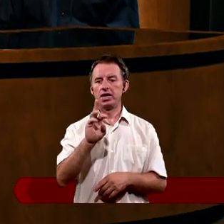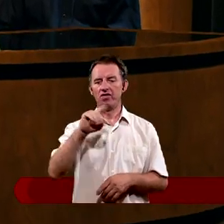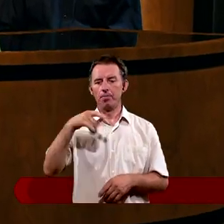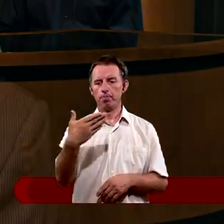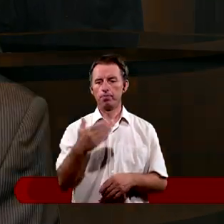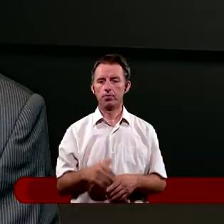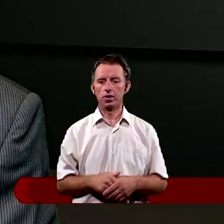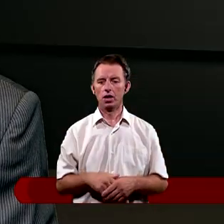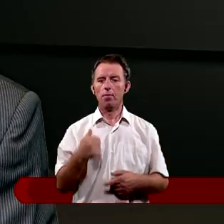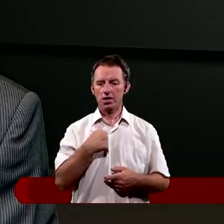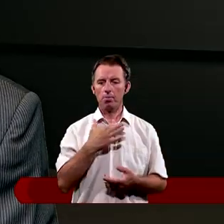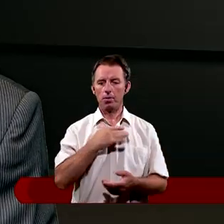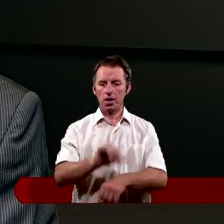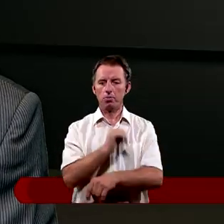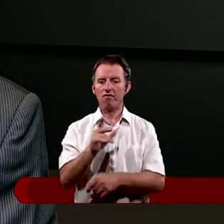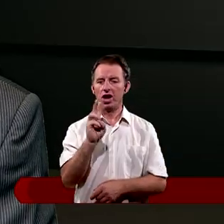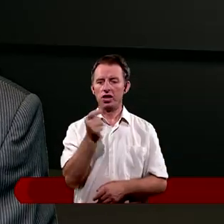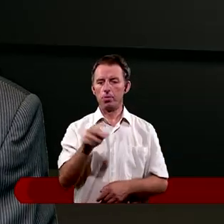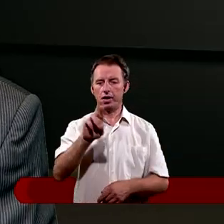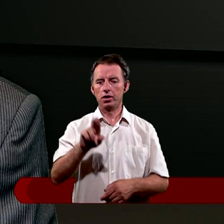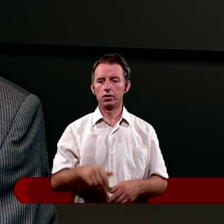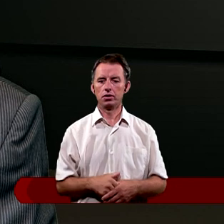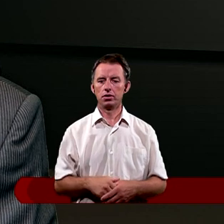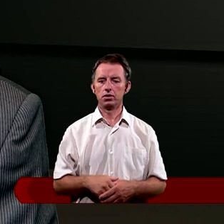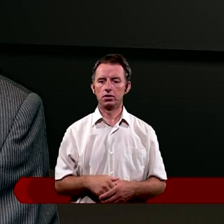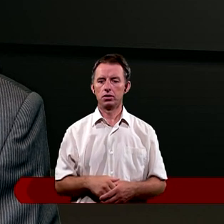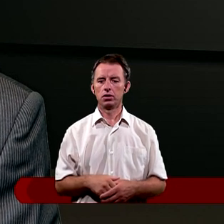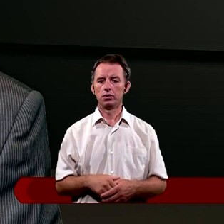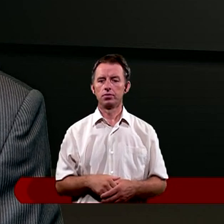Zbigniewem. Ja na imię mam Waldemar.